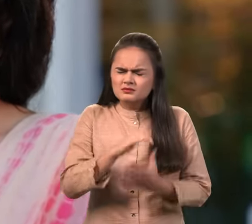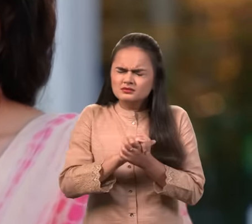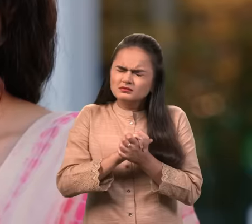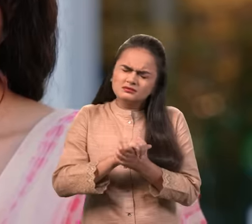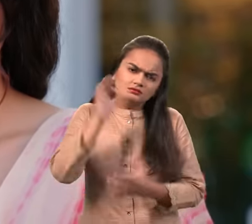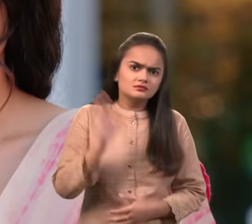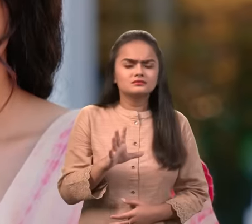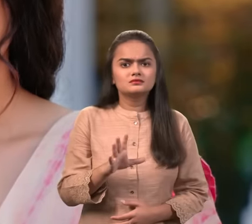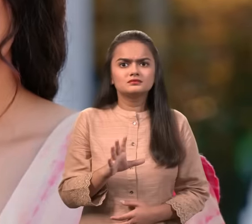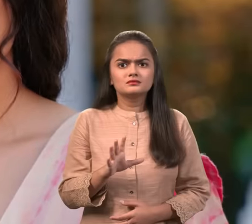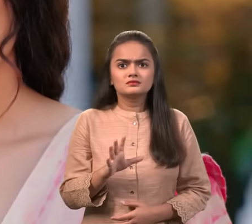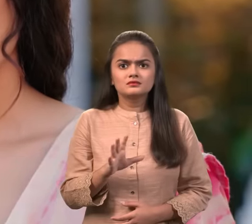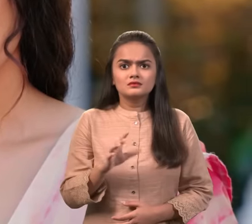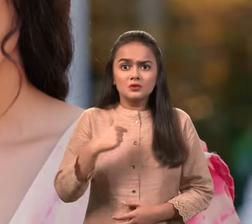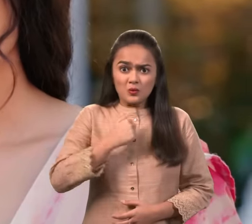वादा करती हूँ तुझसे